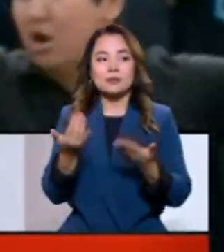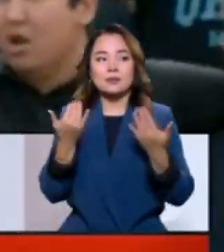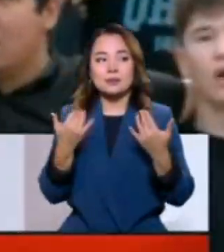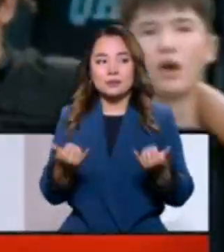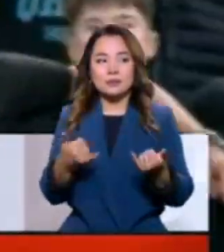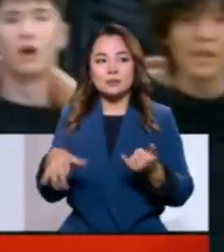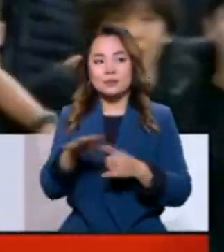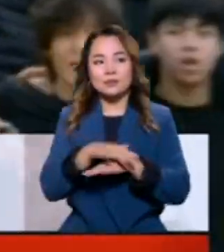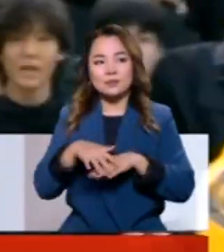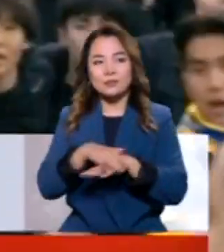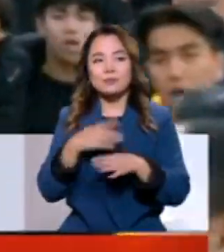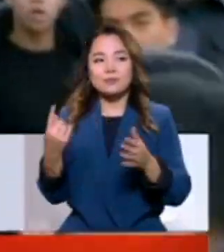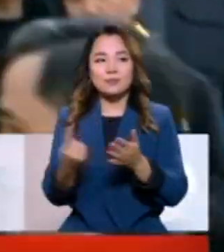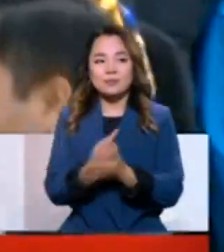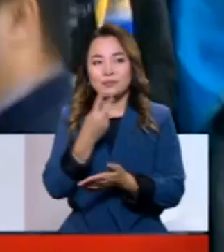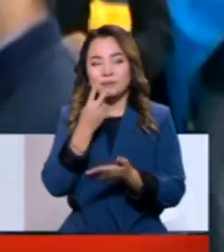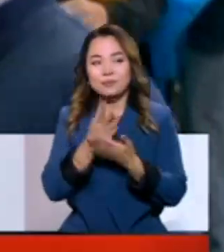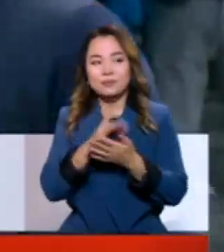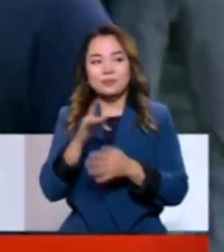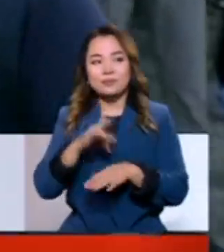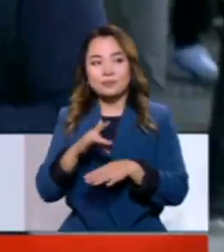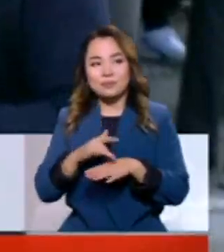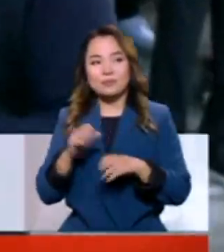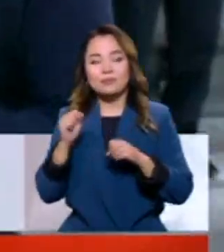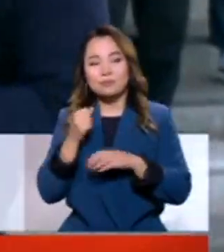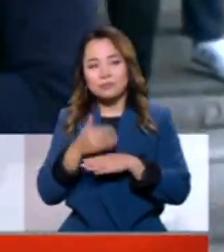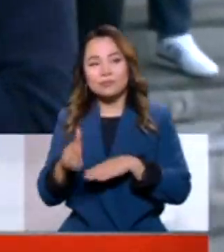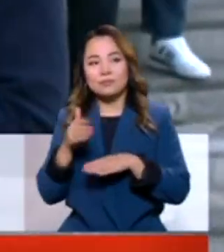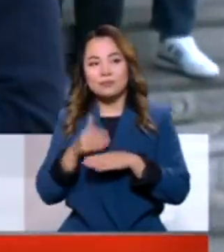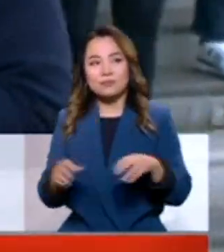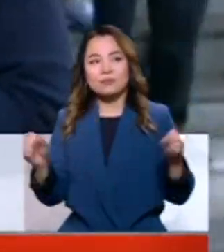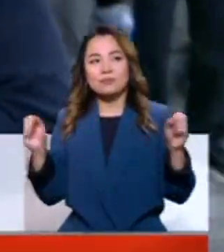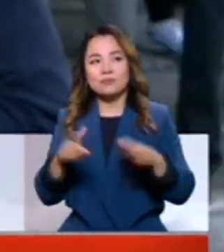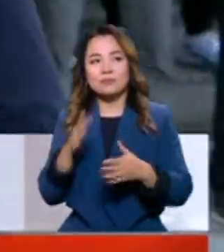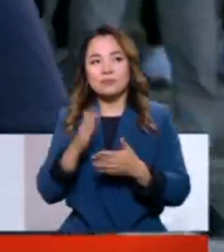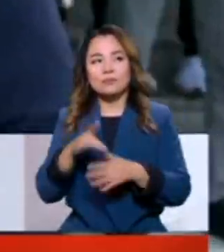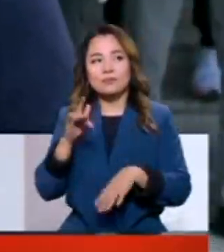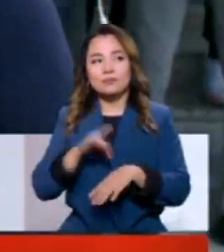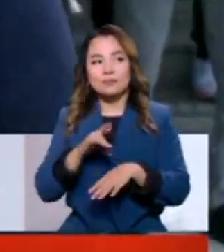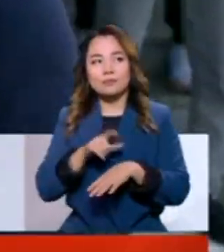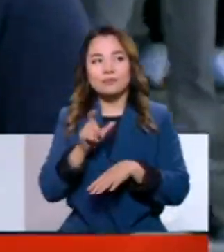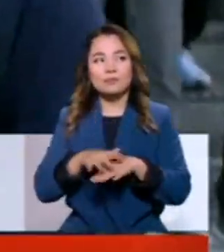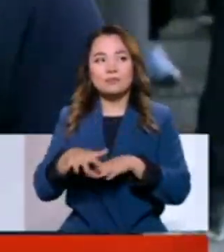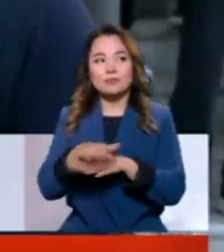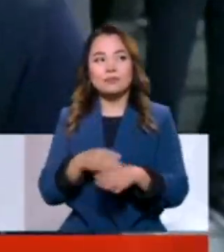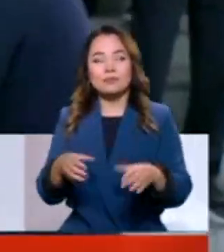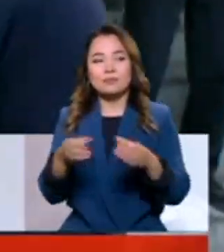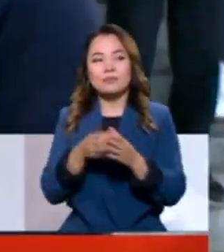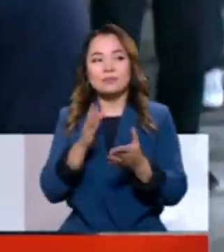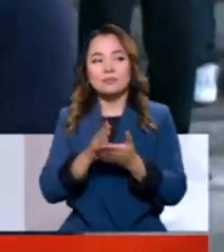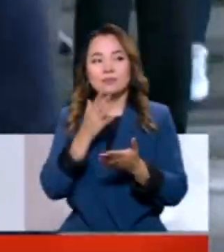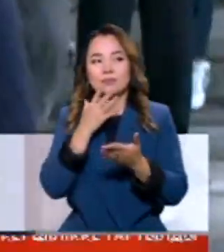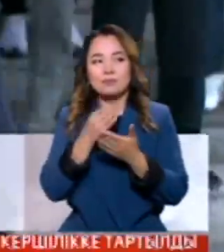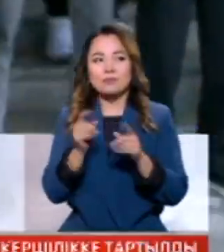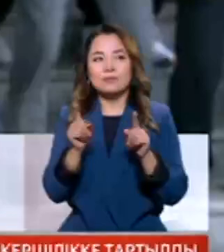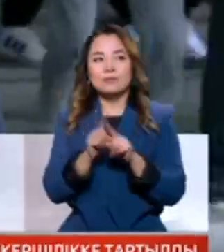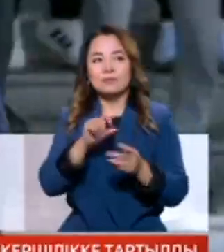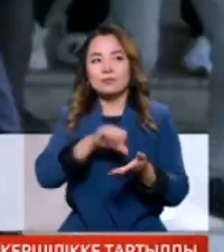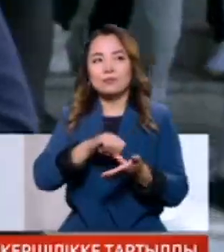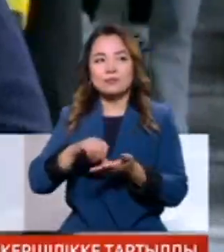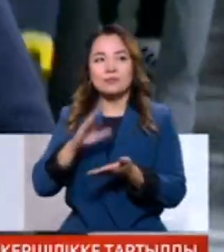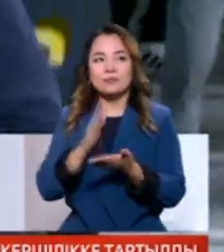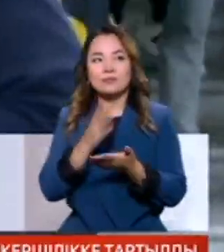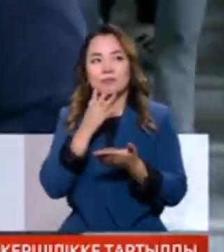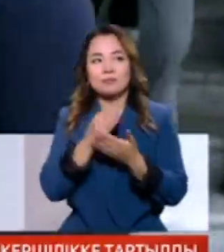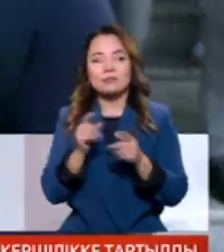міне жанкүйерлердің алғашқы легі келді. Қазір бір-екі сағат бойы жанкүйерлер осы дайындықтарын пысықтағаннан кейін стадионға қарай